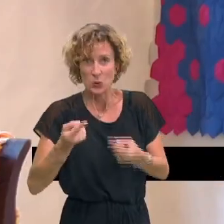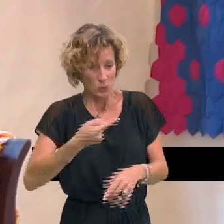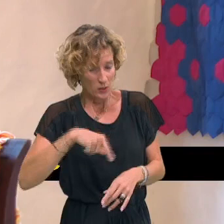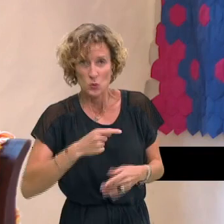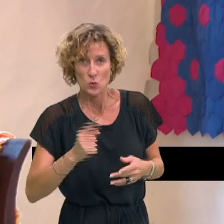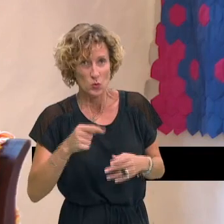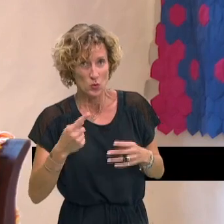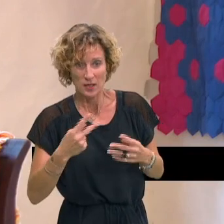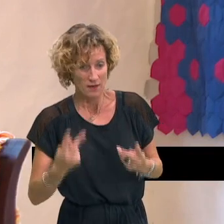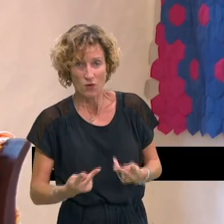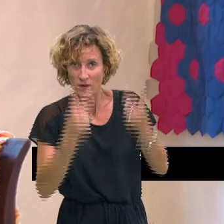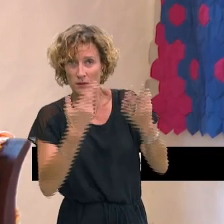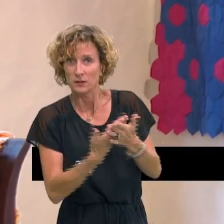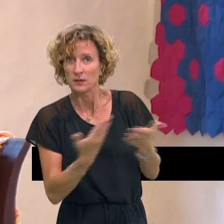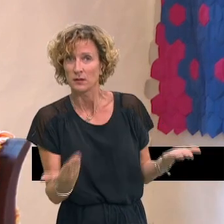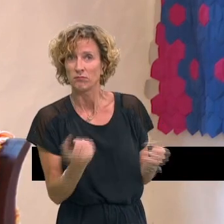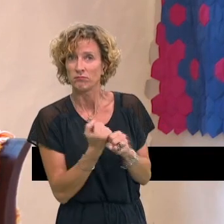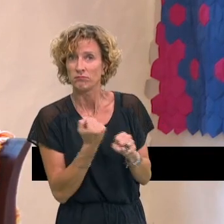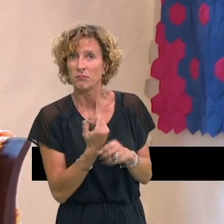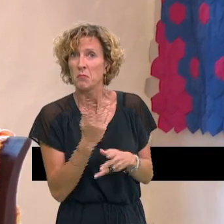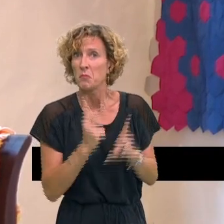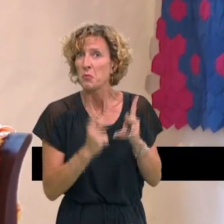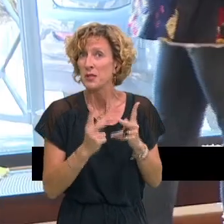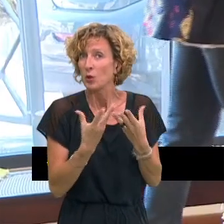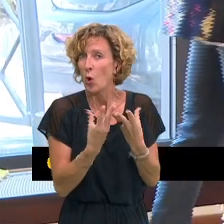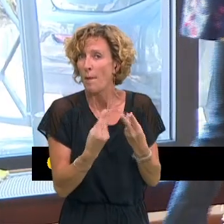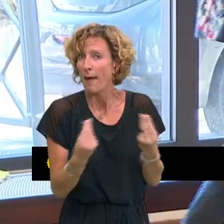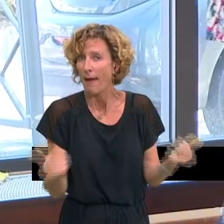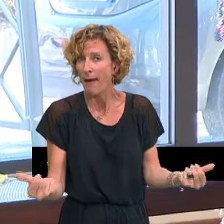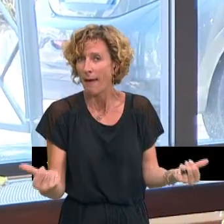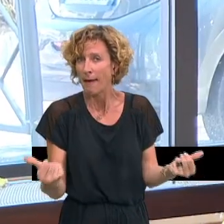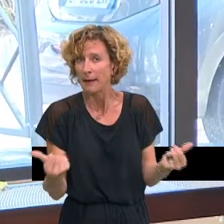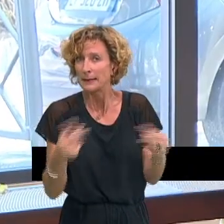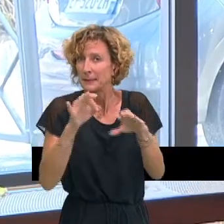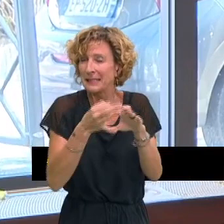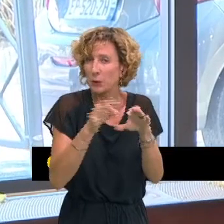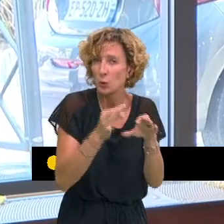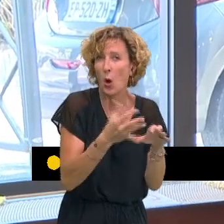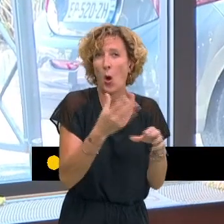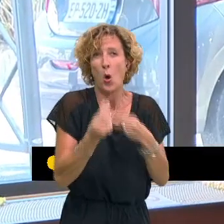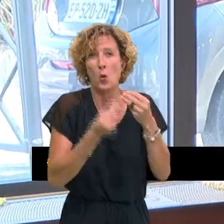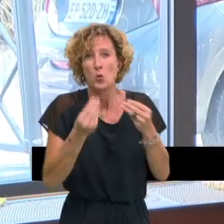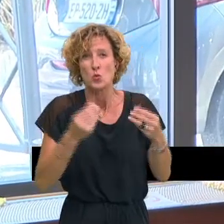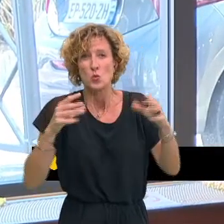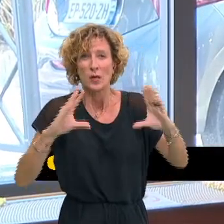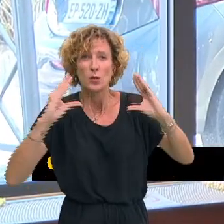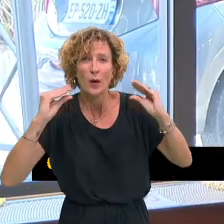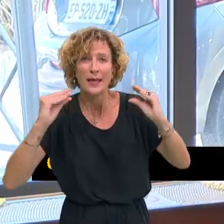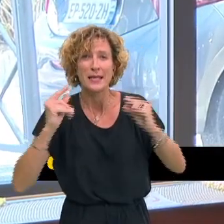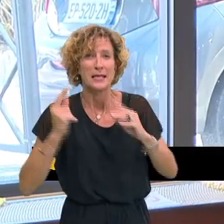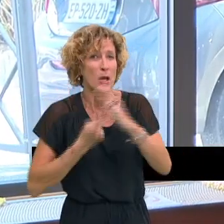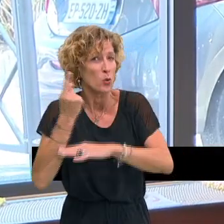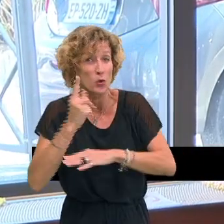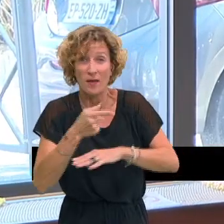pense qu'il faut valoriser ça, ce travail-là, que peut-être on est en train de perdre. Les piquettes longtemps, quand tu es fait, les oreillers longtemps. Et ça, il faut nous faire, il faut nous